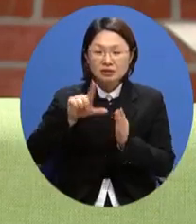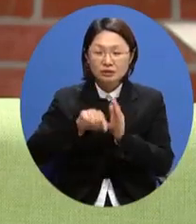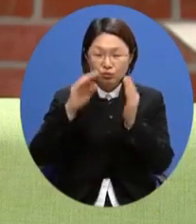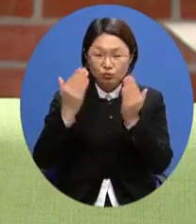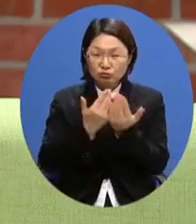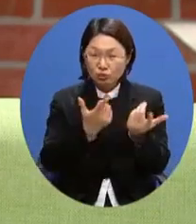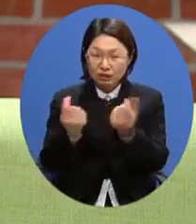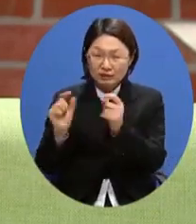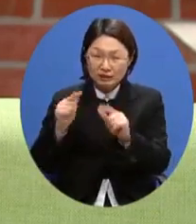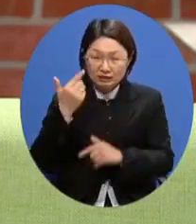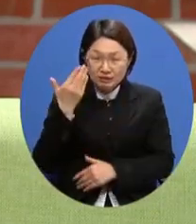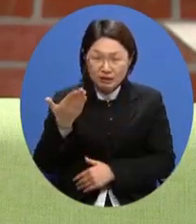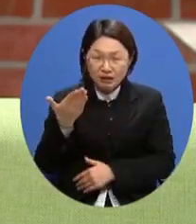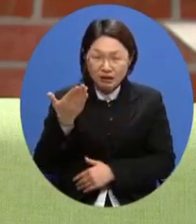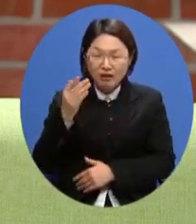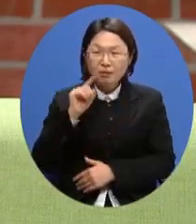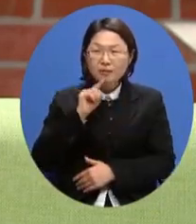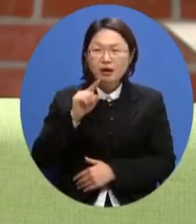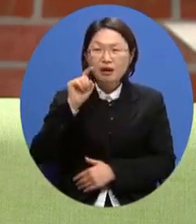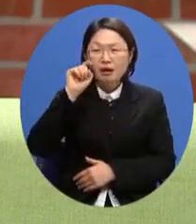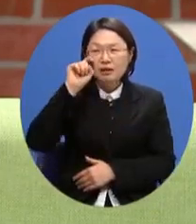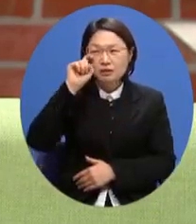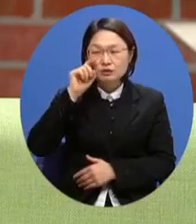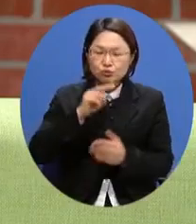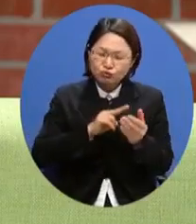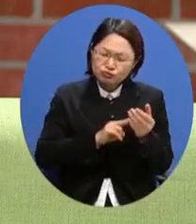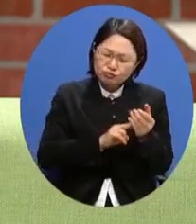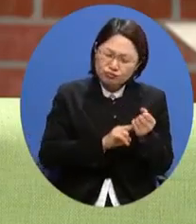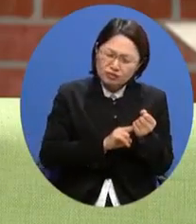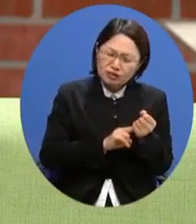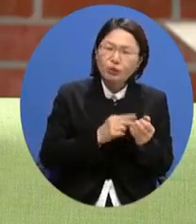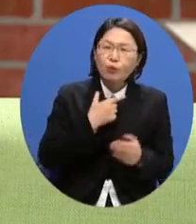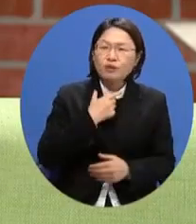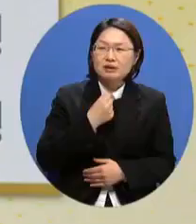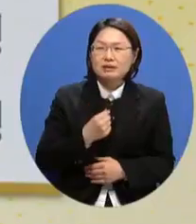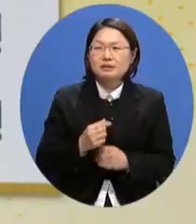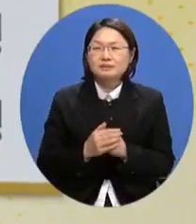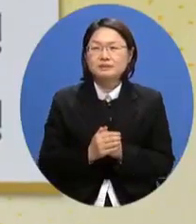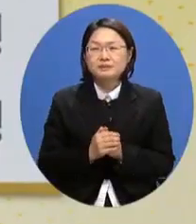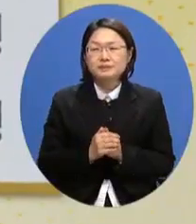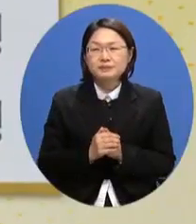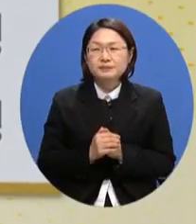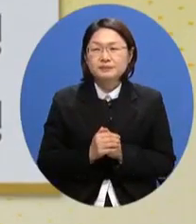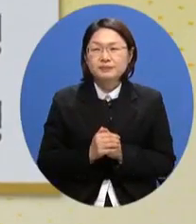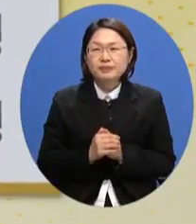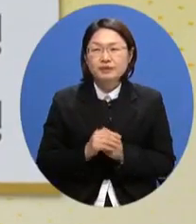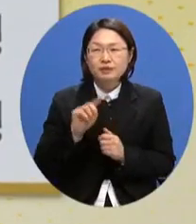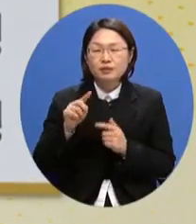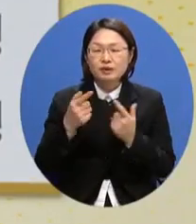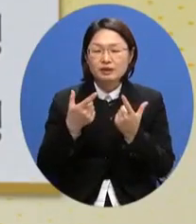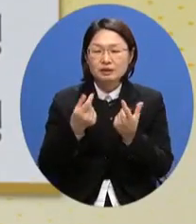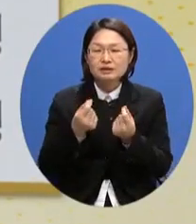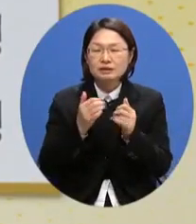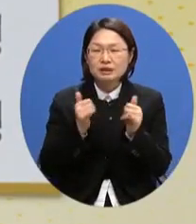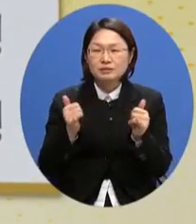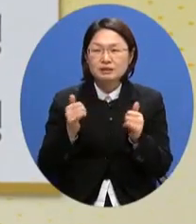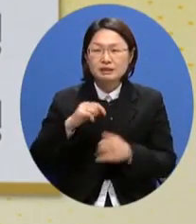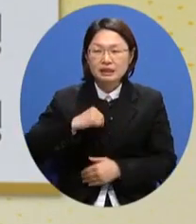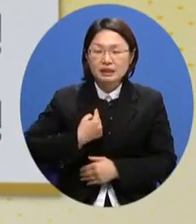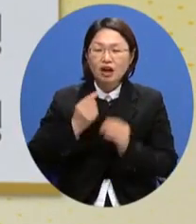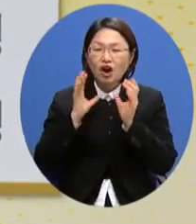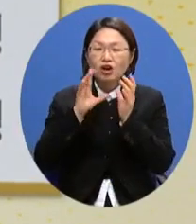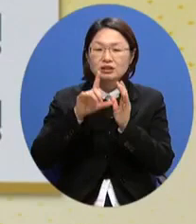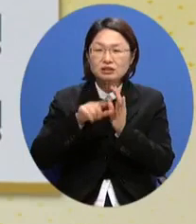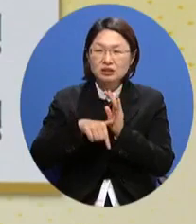뭐 이제 이런 식의 뭔가 숨기려고 한다라는 느낌이 드는 그래서 이제 이런 분들은 자신의 어린